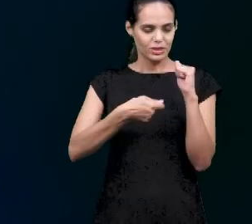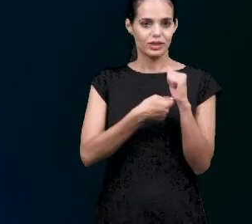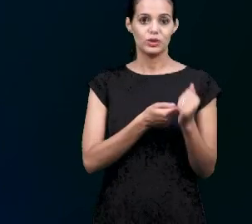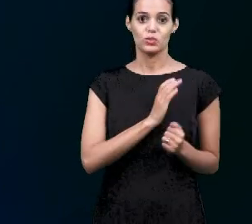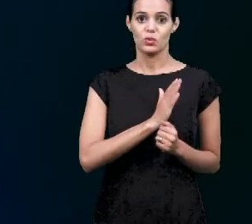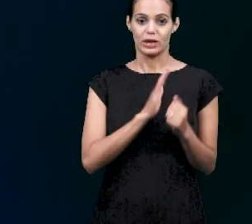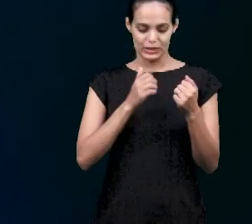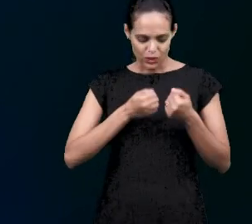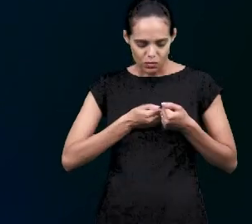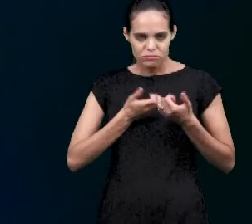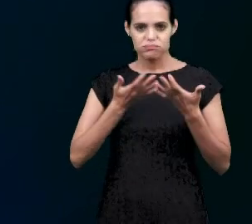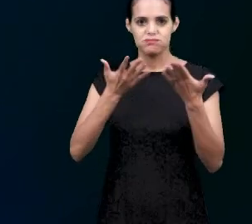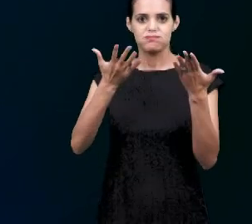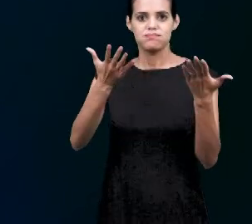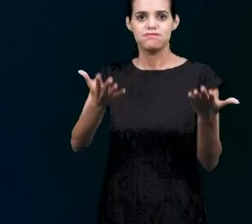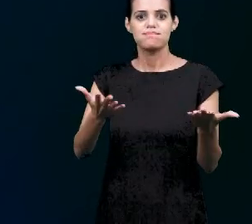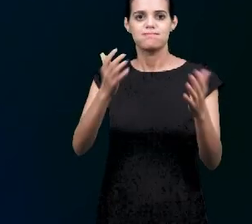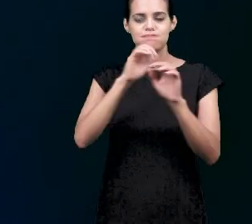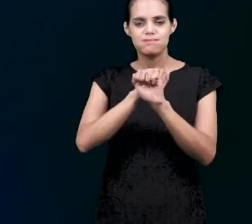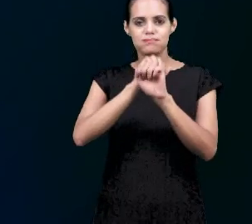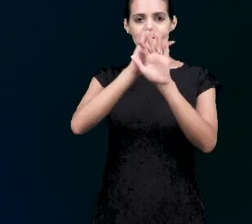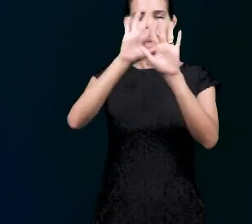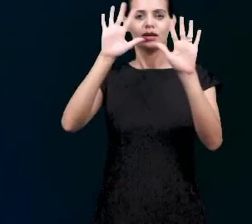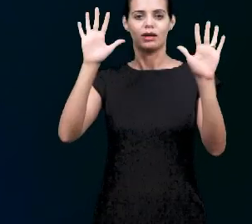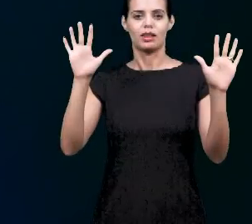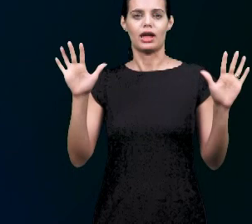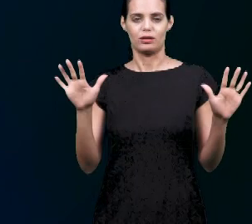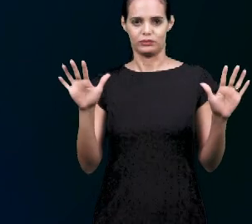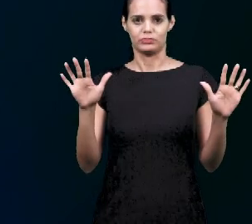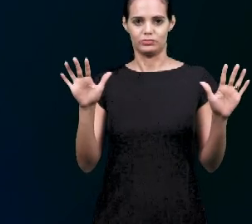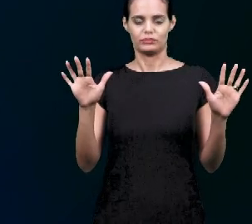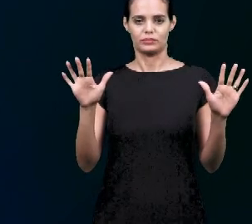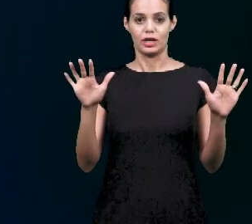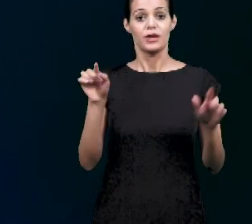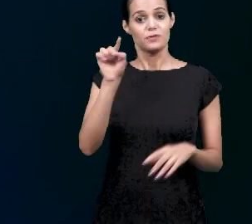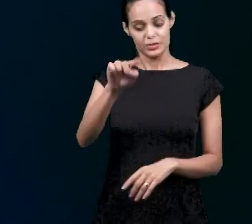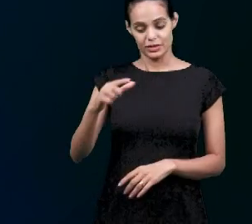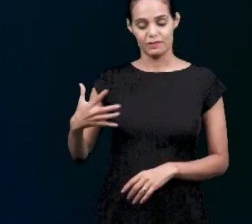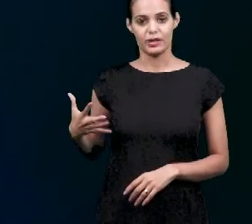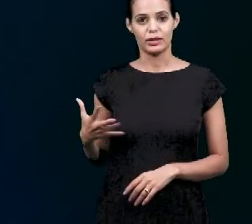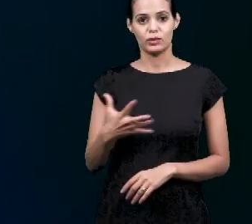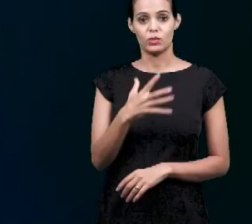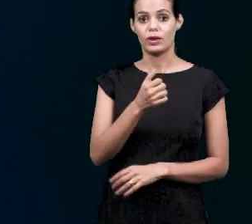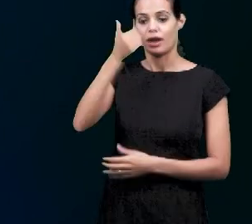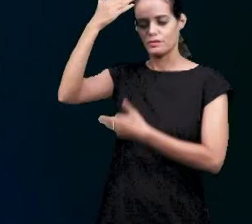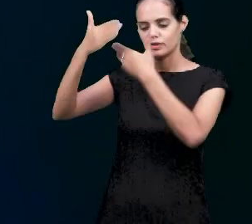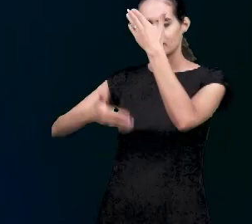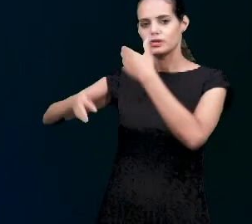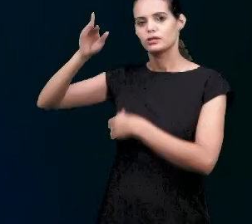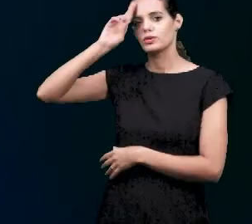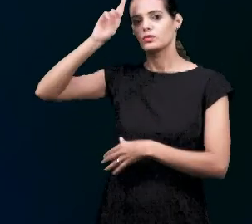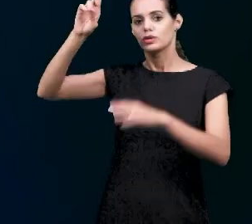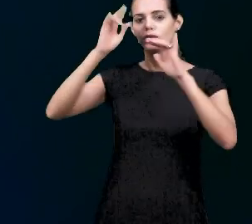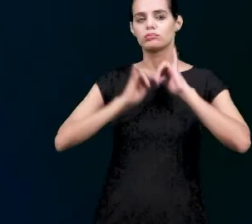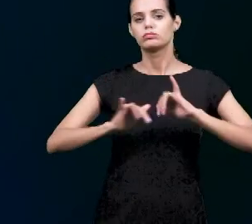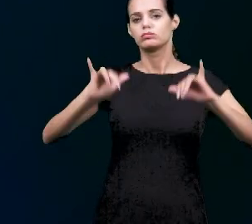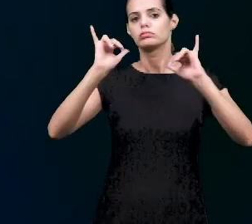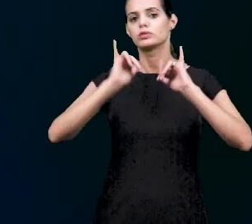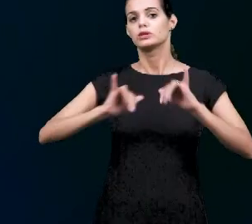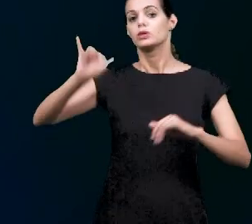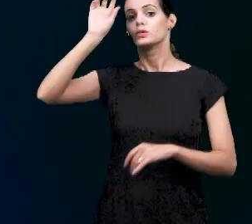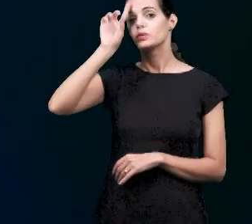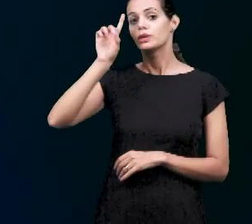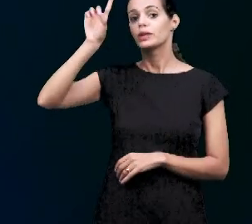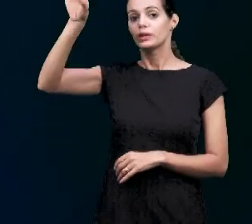dans sa vie. Amen, mes frères, la paix du Seigneur Jésus. La femme, elle a commencé à comprendre la profondeur